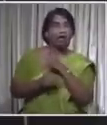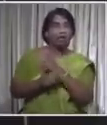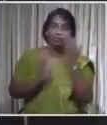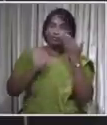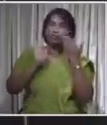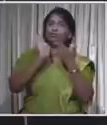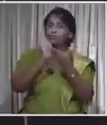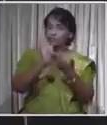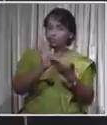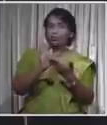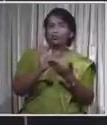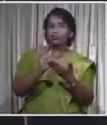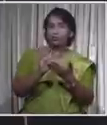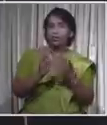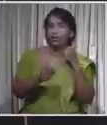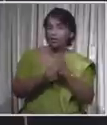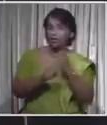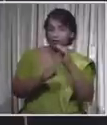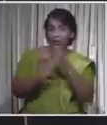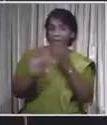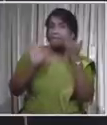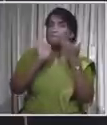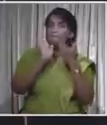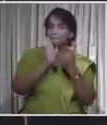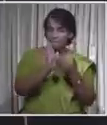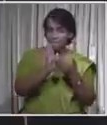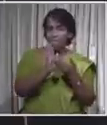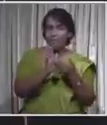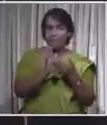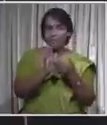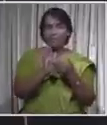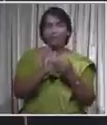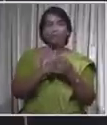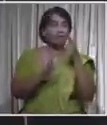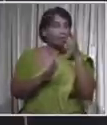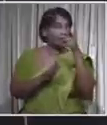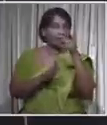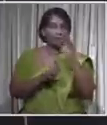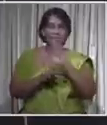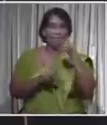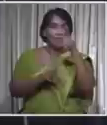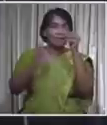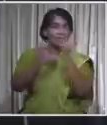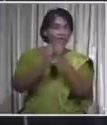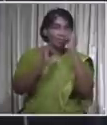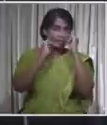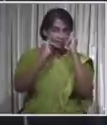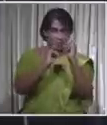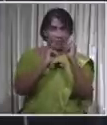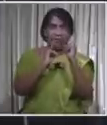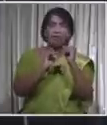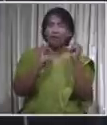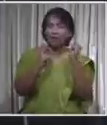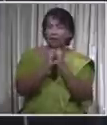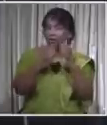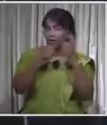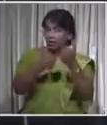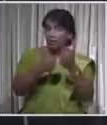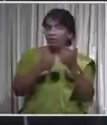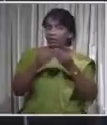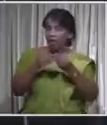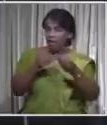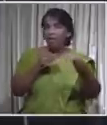පෙන්නවා ආණ්ඩුවට මේගොල්ලන් පෙන්නවා උඹලා නෙවෙයි උඹලා උඹලා කරන විදිහ හරි නෑ හරියට කරේ නැත්තම් උඹලට